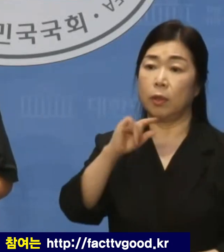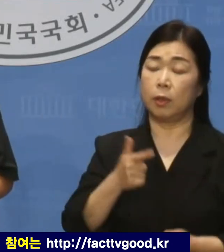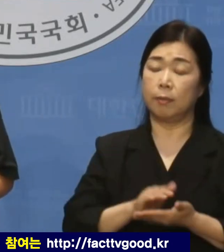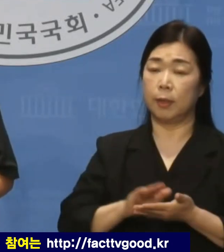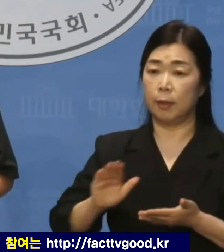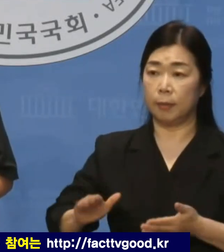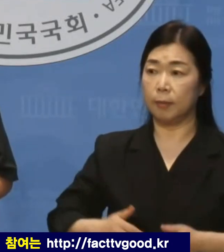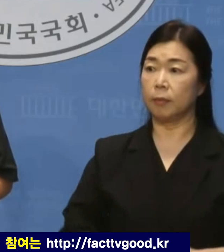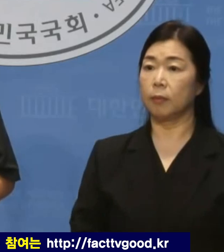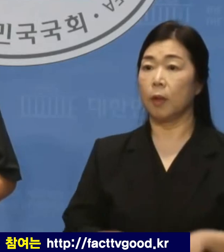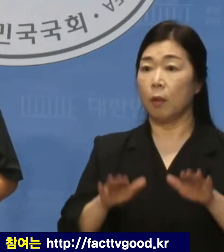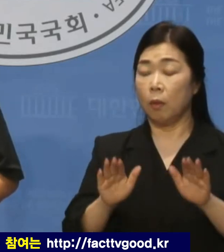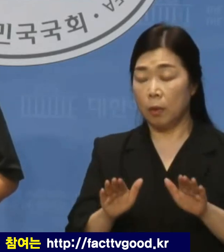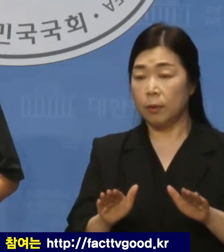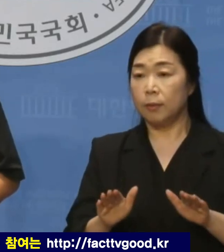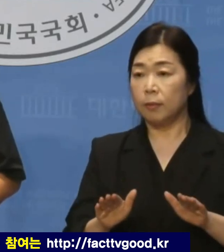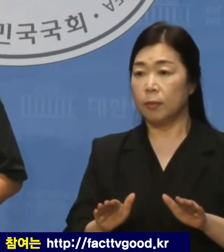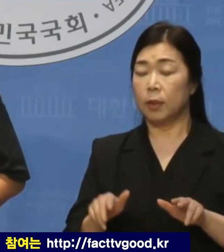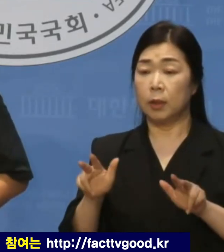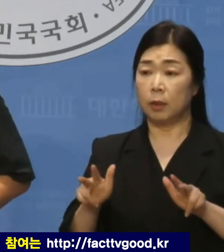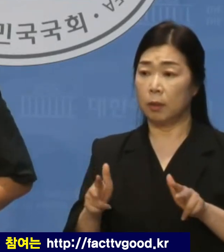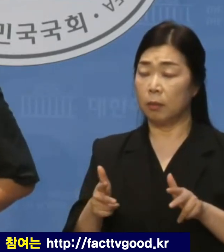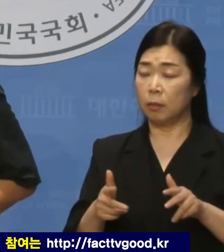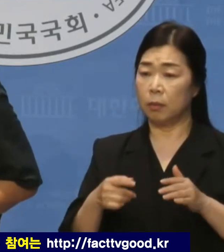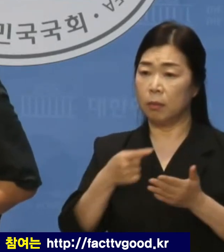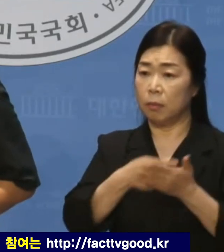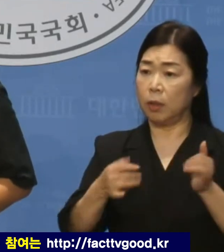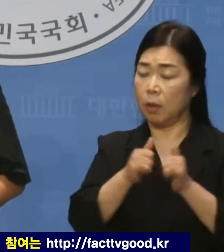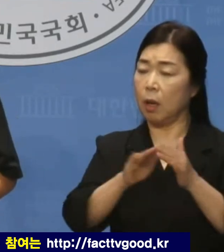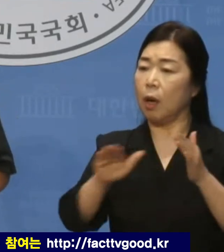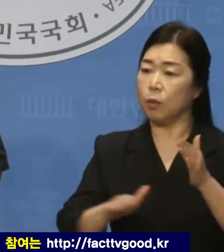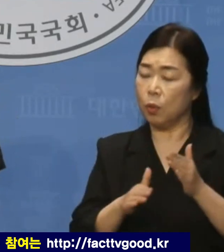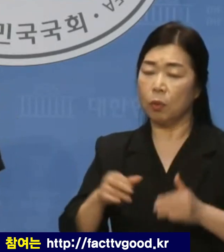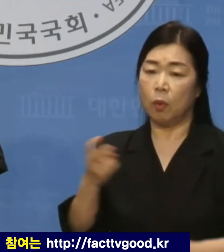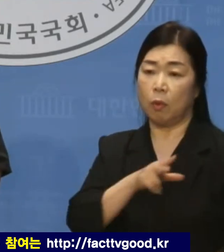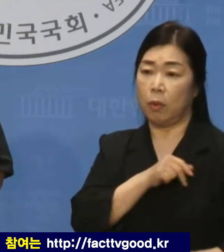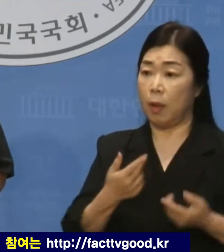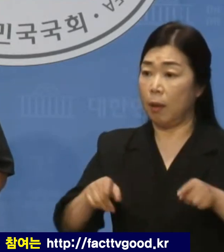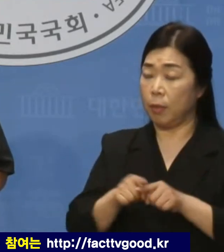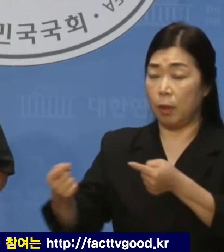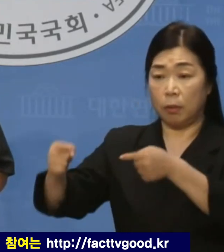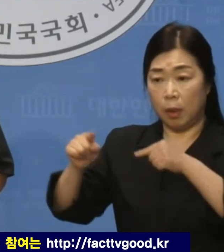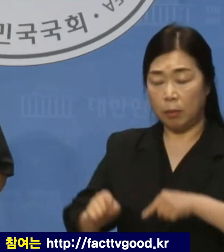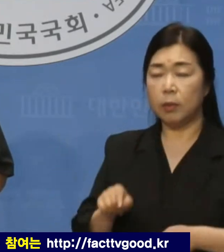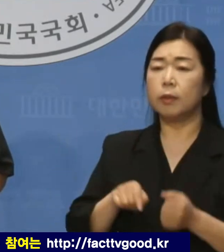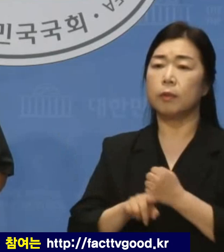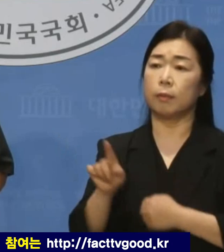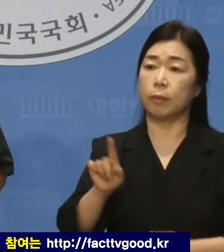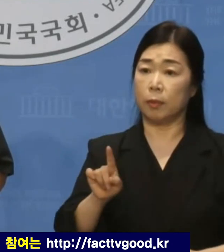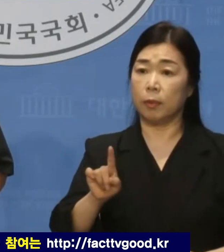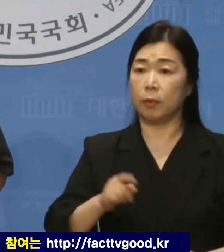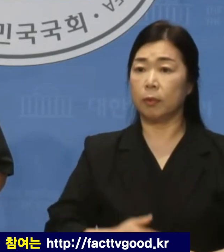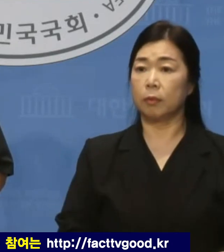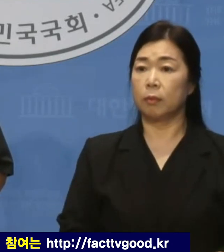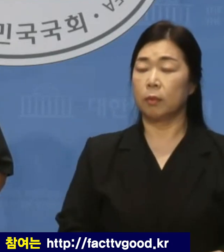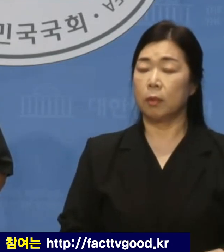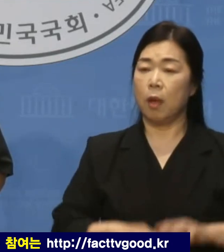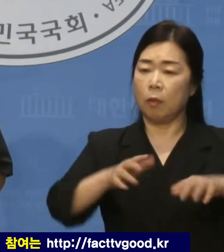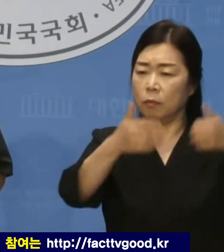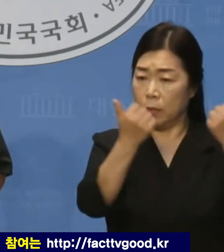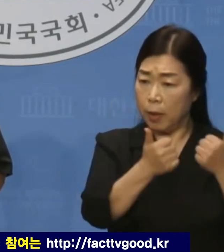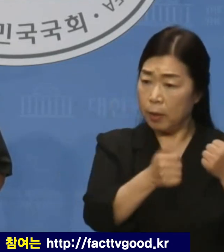김덕진이라고 합니다. 네, 오늘 이 자리에 이렇게 유가족들과 또 의원님들 함께 모신 것은요,